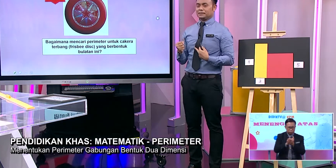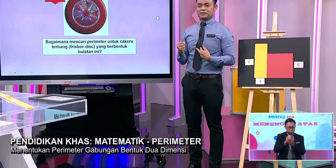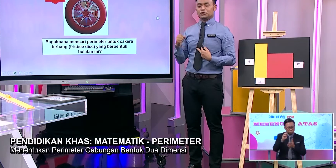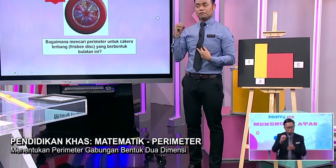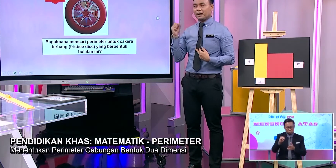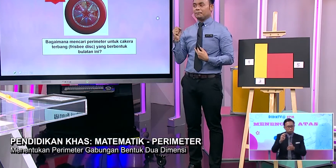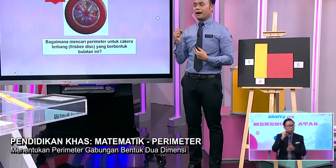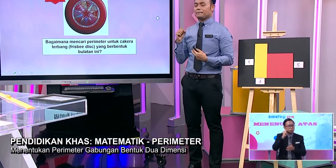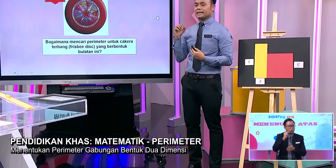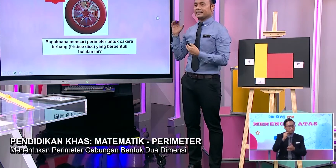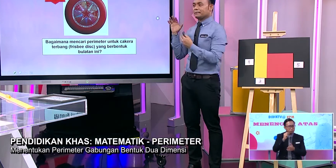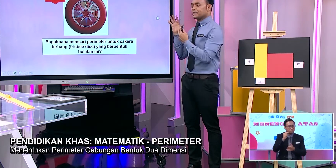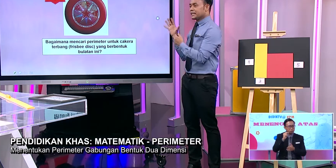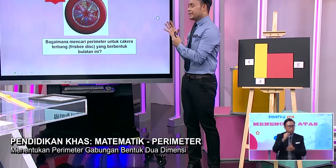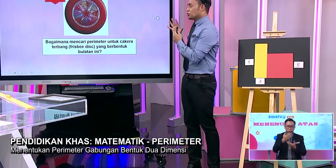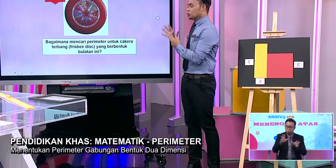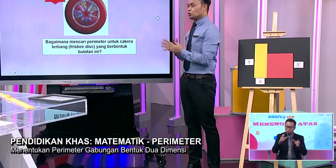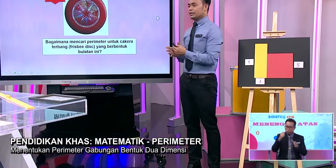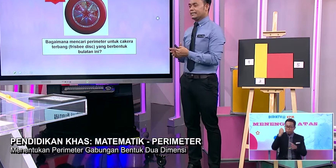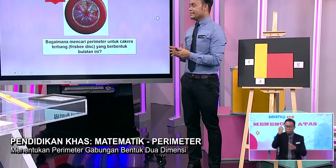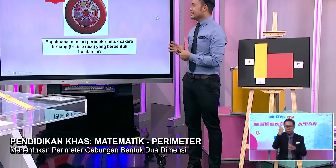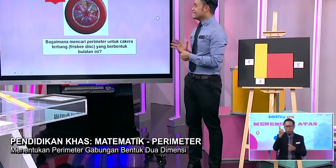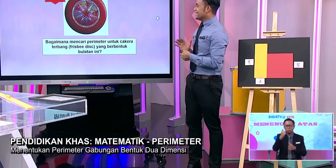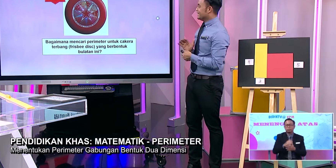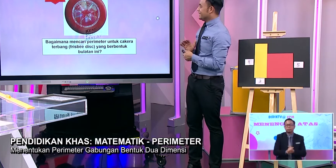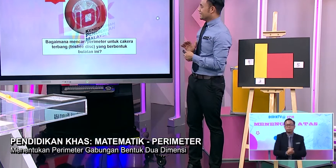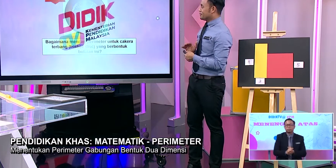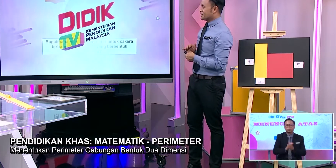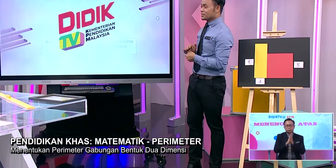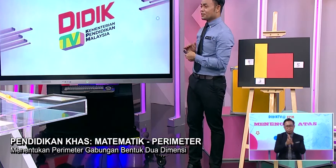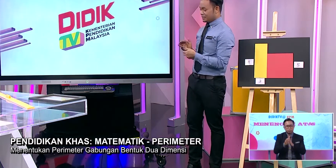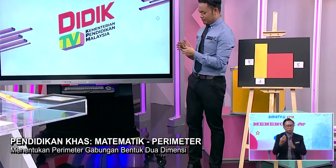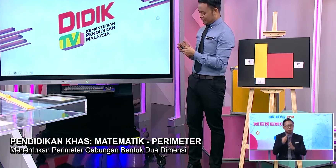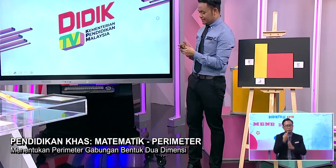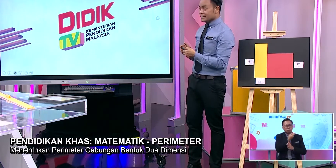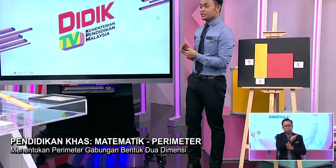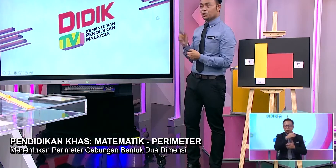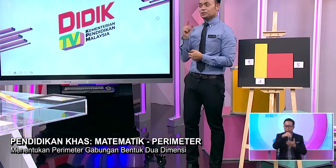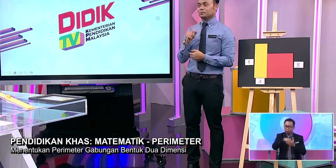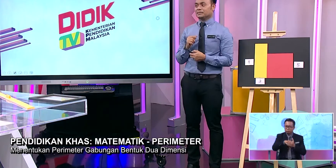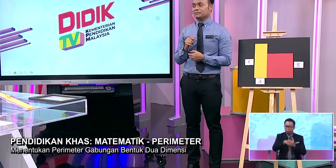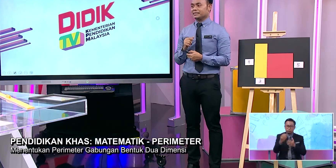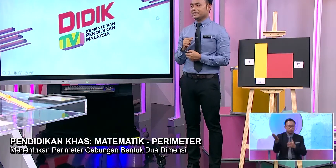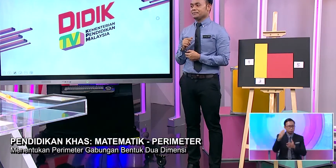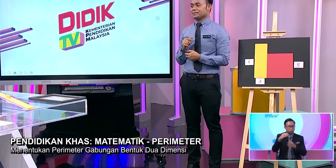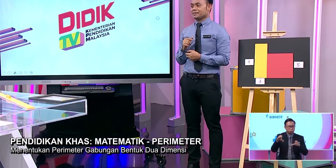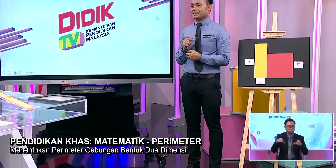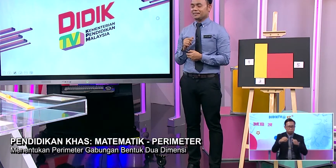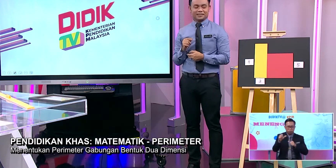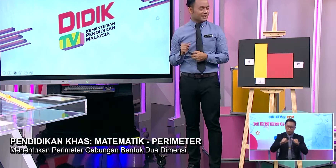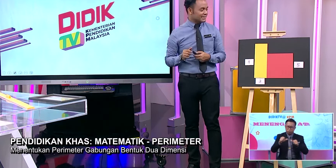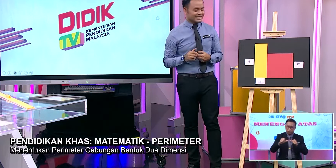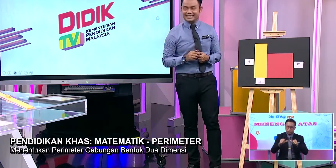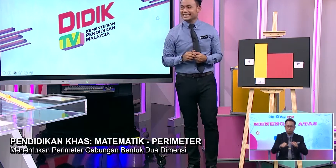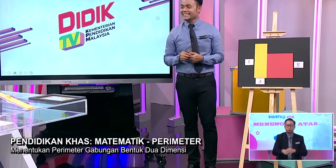hebat cukup memahami apa yang kita pelajari dengan contoh-contohnya ad jadi kita masuk kepada Jom Cuba mesinnya coba